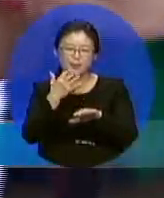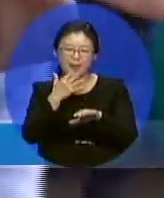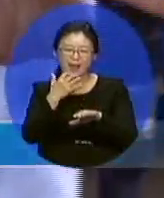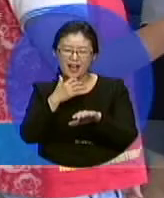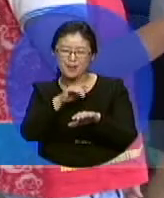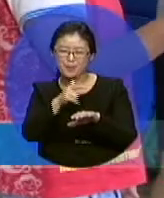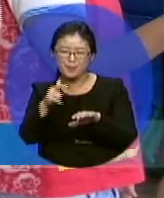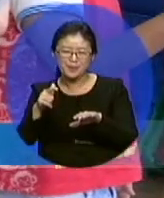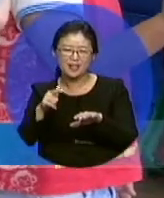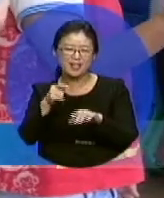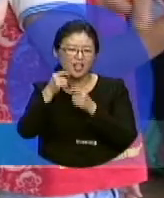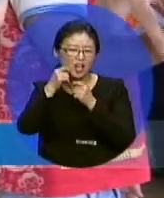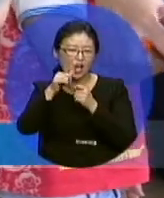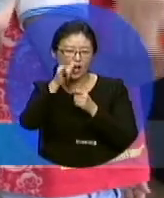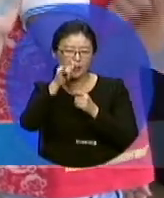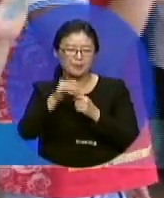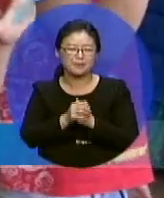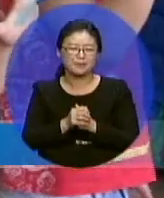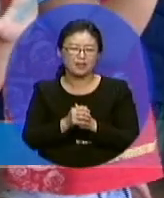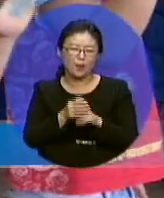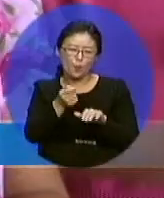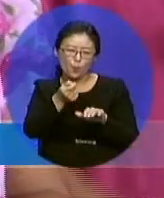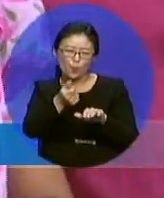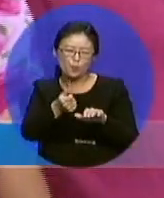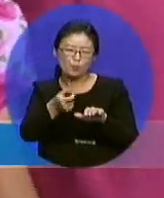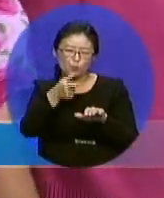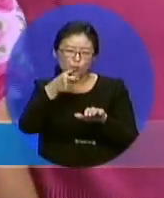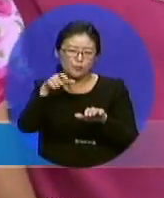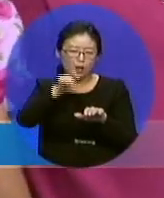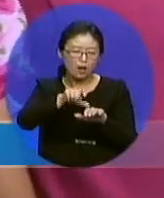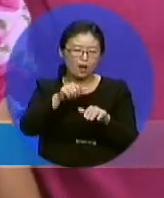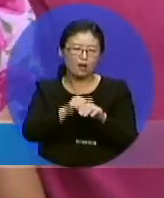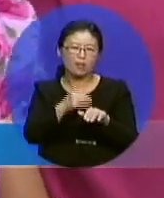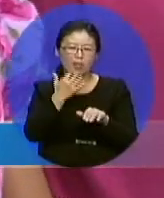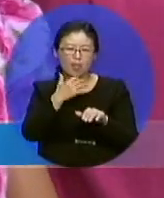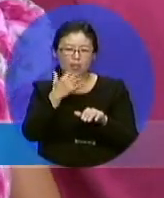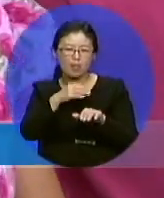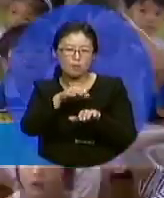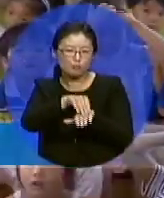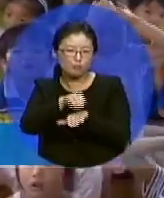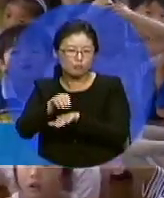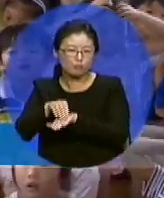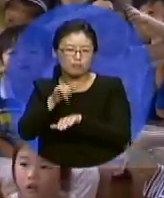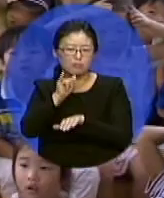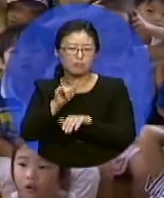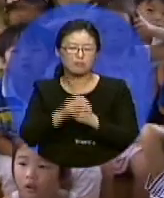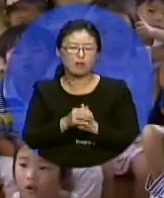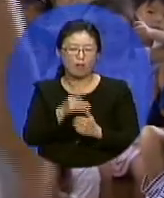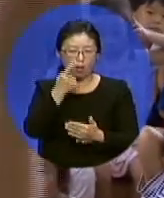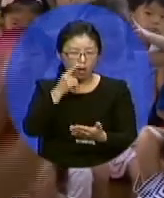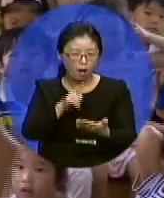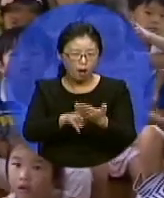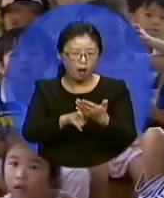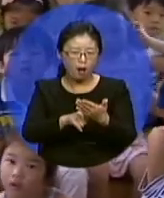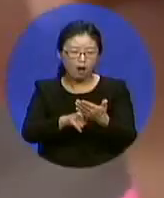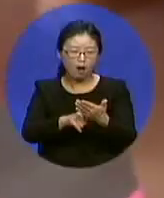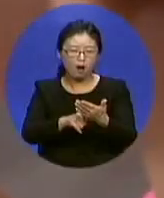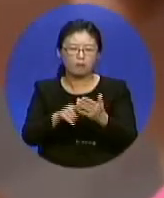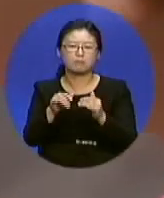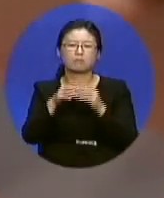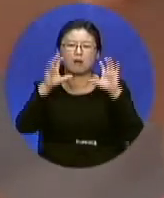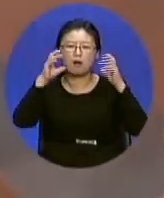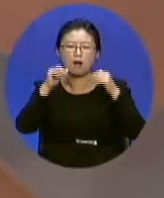있습니다. 소량의 물을 뿌렸는데도 금세 색소가 묻어나고 눈앞에서 이를 직접 본